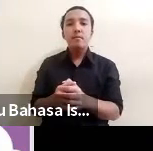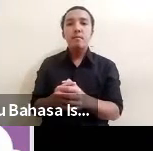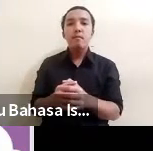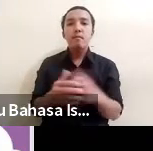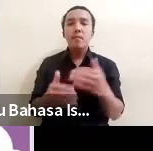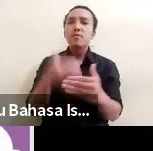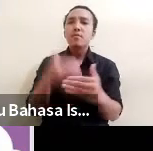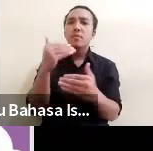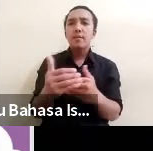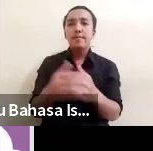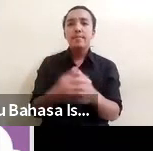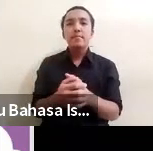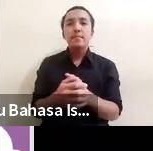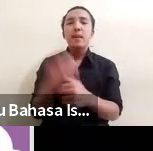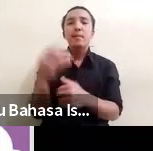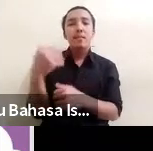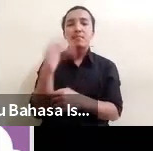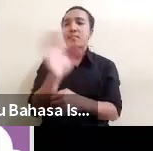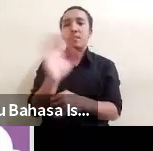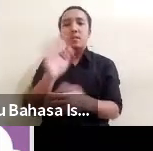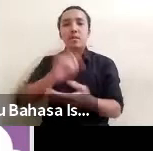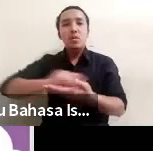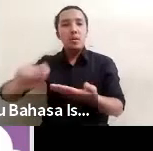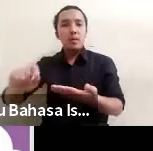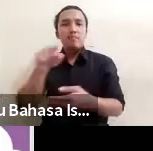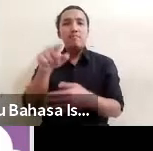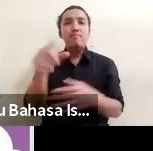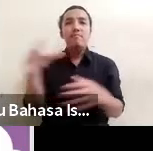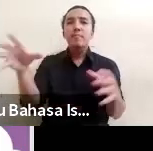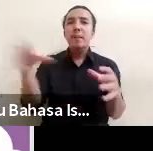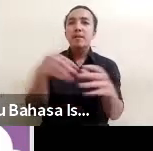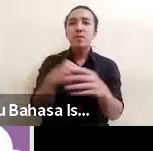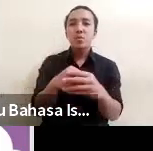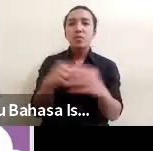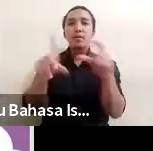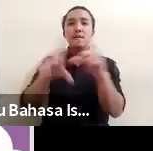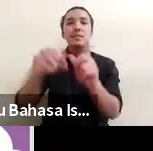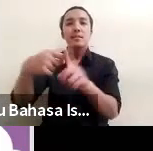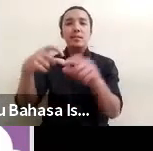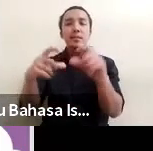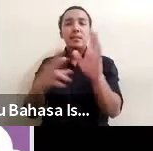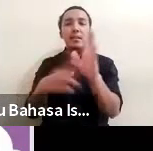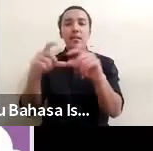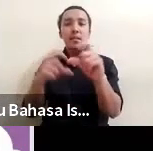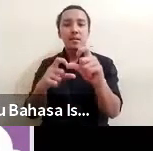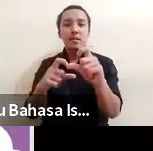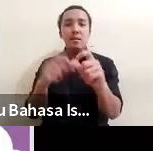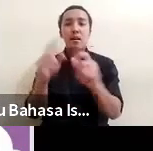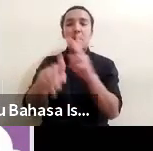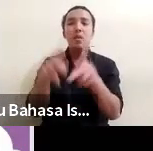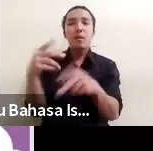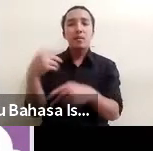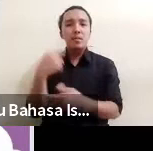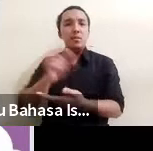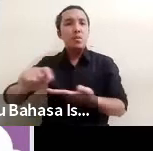yang tidak sekolah berarti Diknas. Berarti kalau ada sekolah yang belum akses kepada layanan difabel, ya berarti